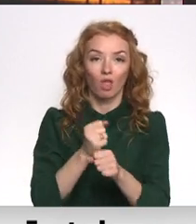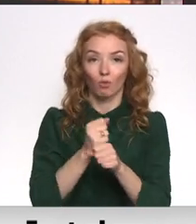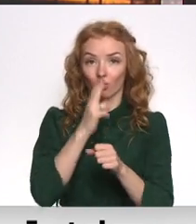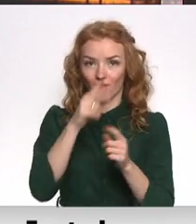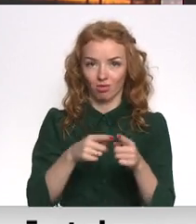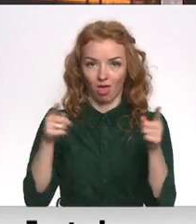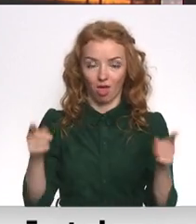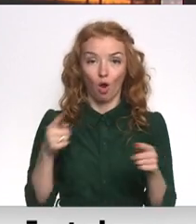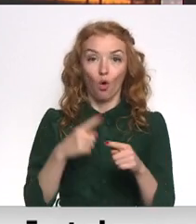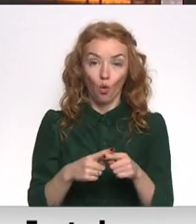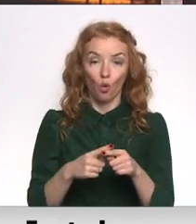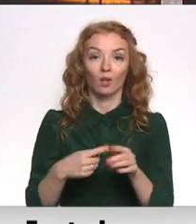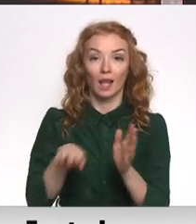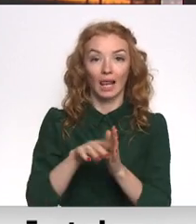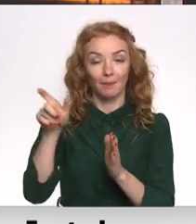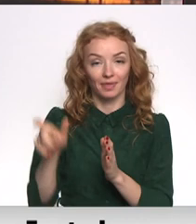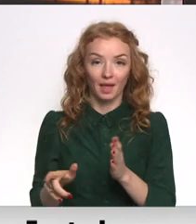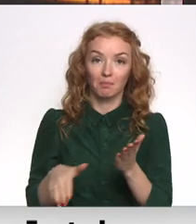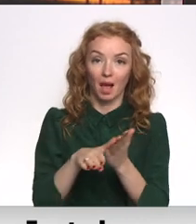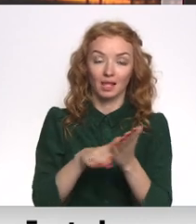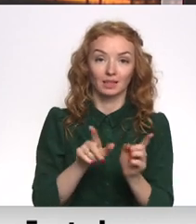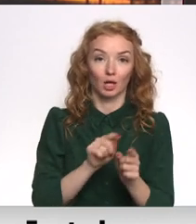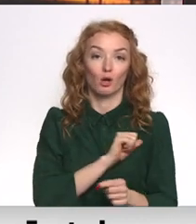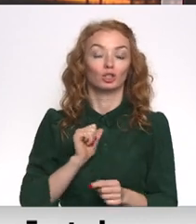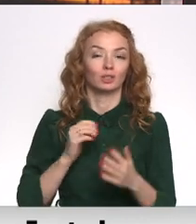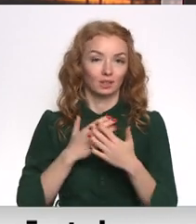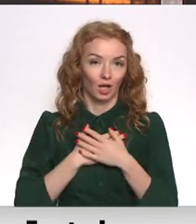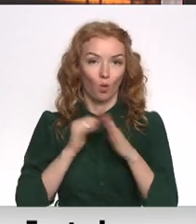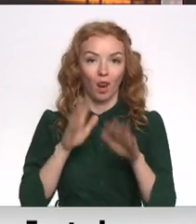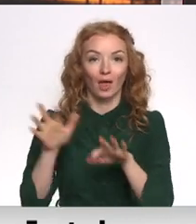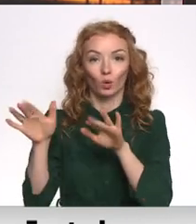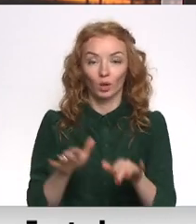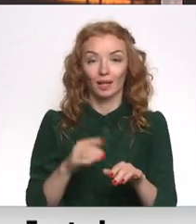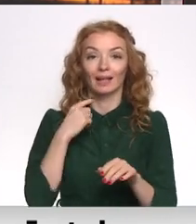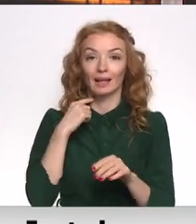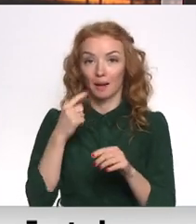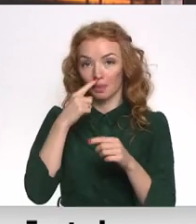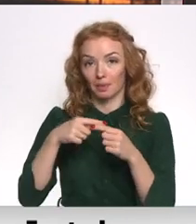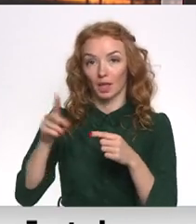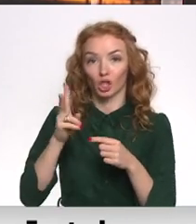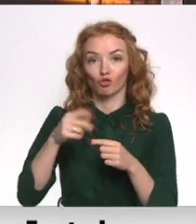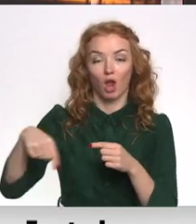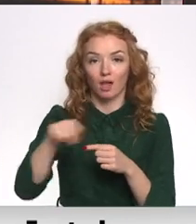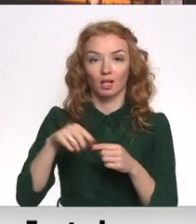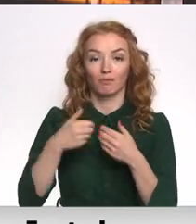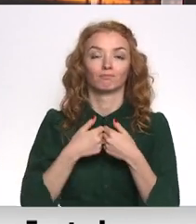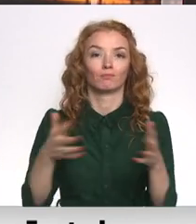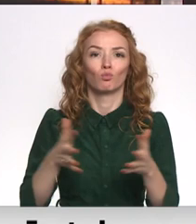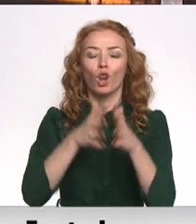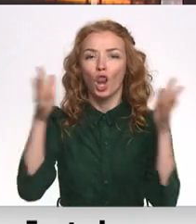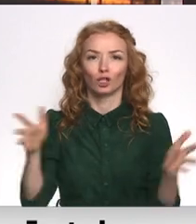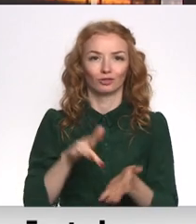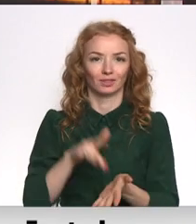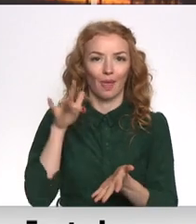Un šoreiz nodibinājuma dalībnieki nāk palīgā arī paši sev. Lai jau rudenī Rīgā netālu no Ķīšezera durvis svērtu plašs centrs,